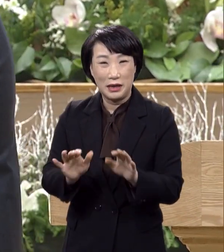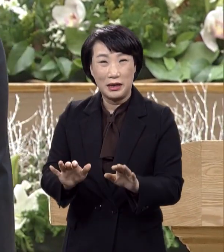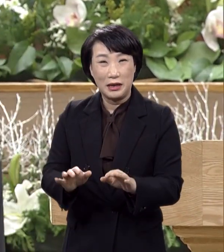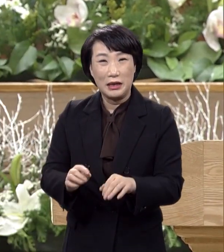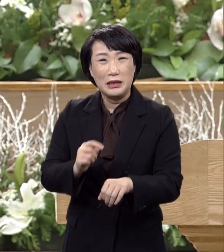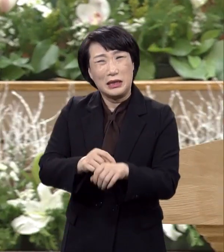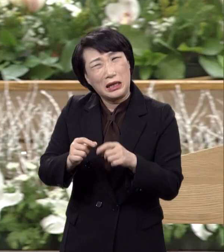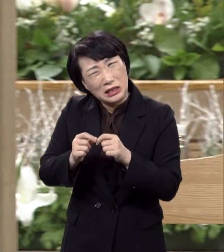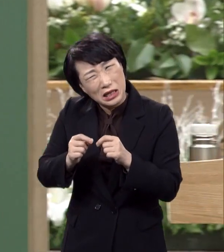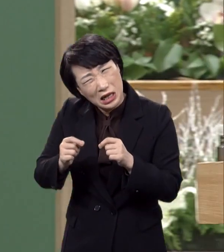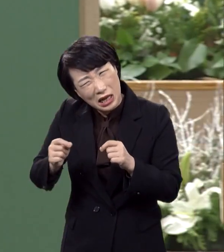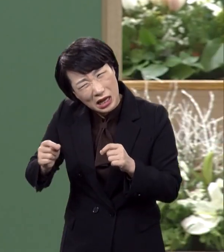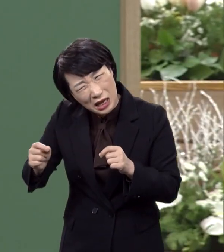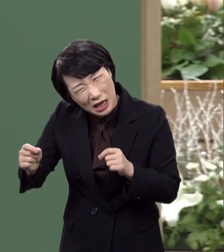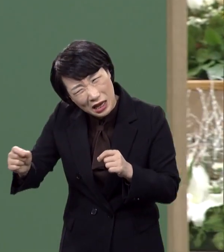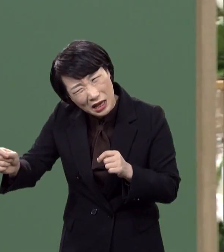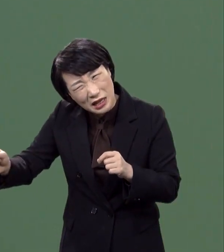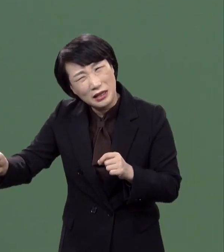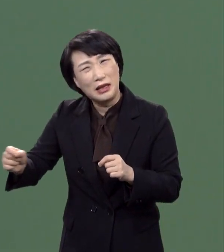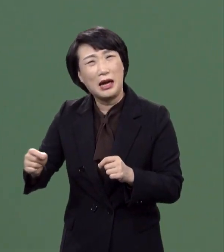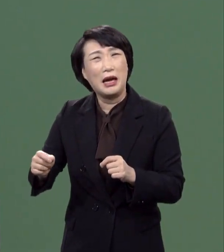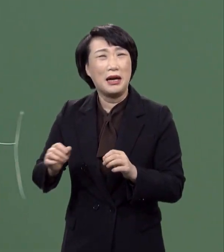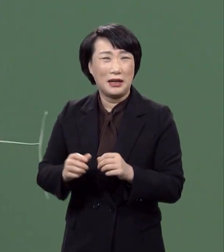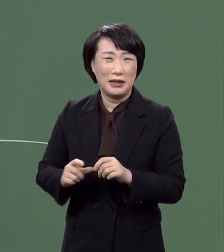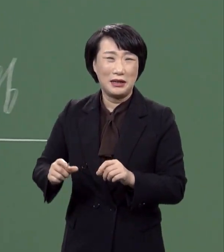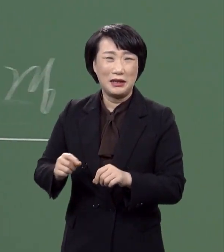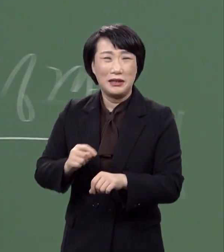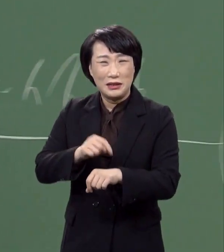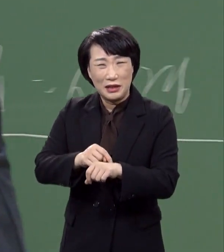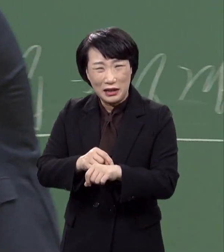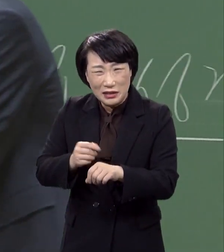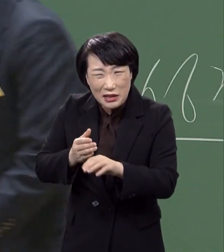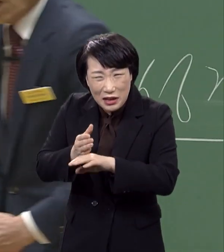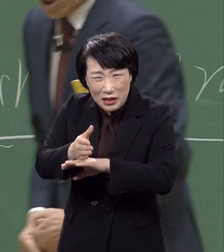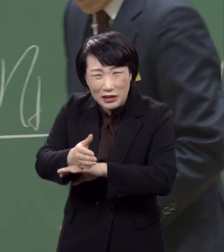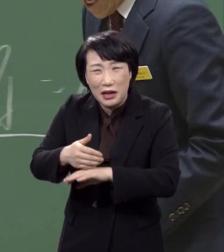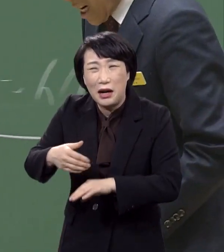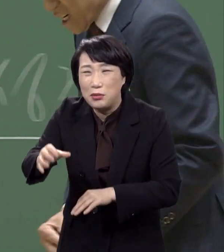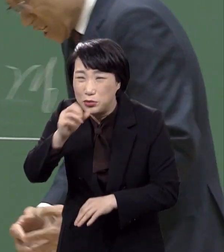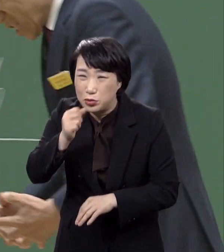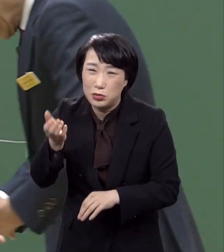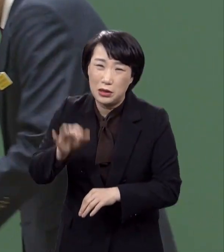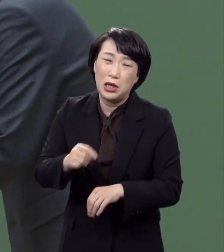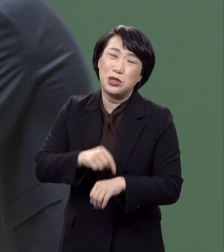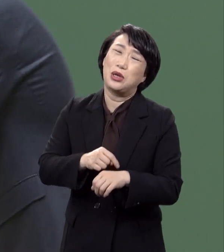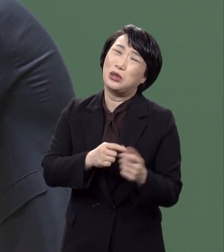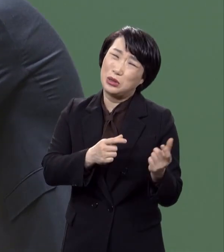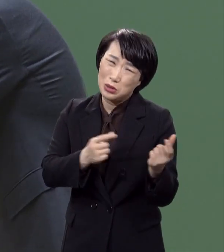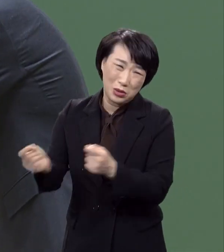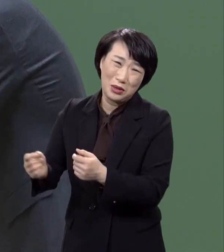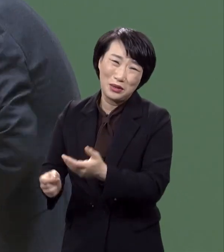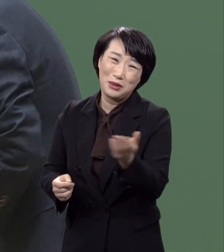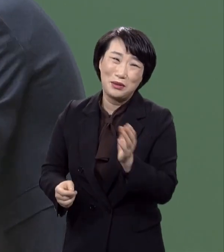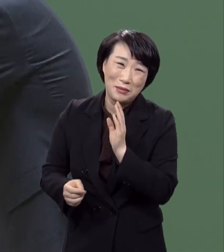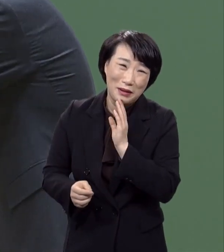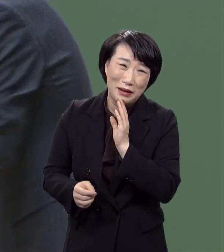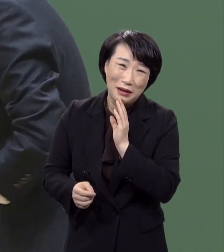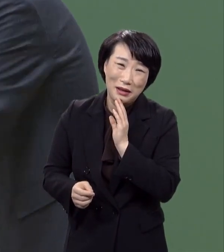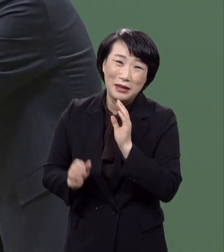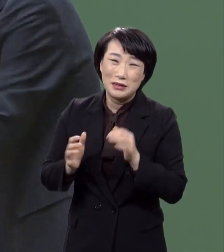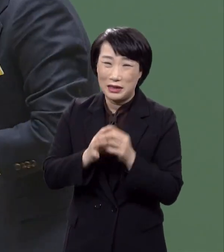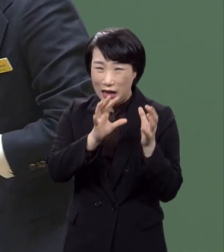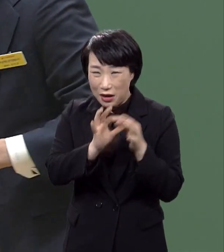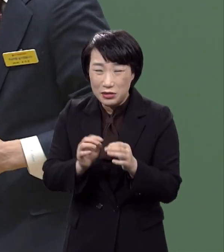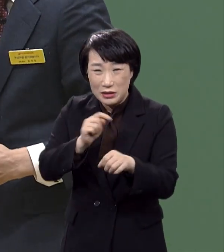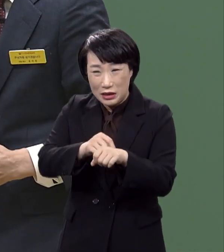좀 길게 좀 여유 좀 주시고 좀 더 살게 해주지, 그냥 그렇게 거침없이 그냥 똑같이